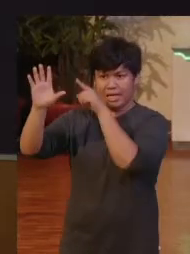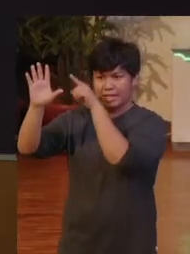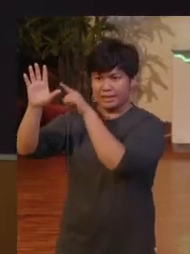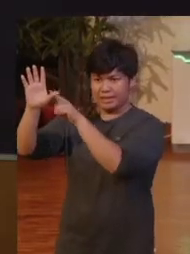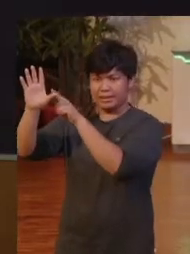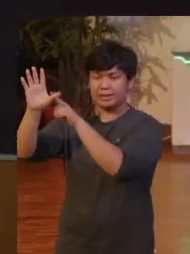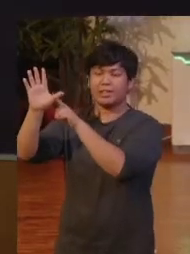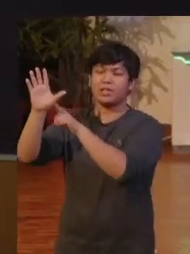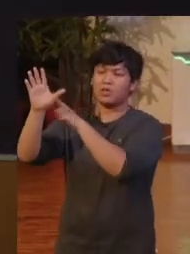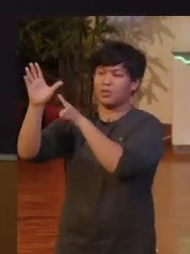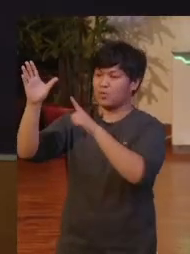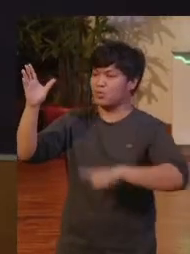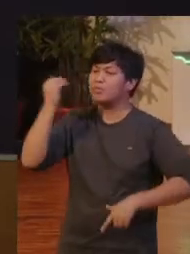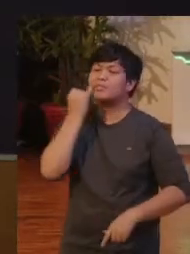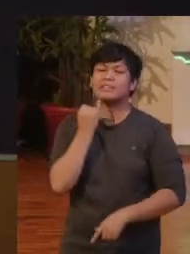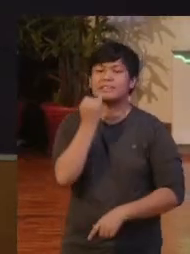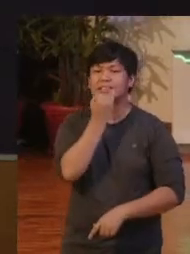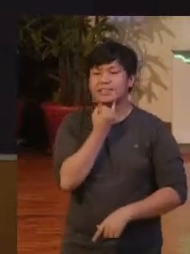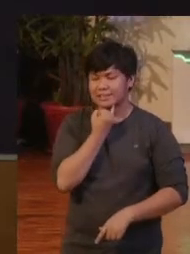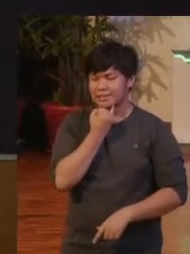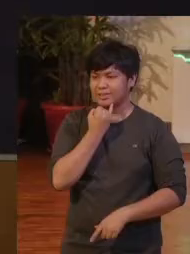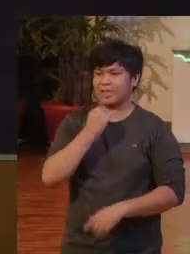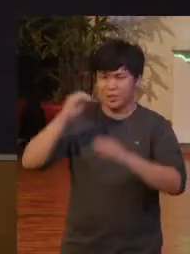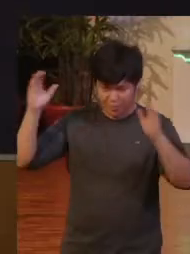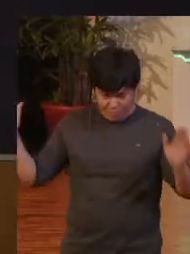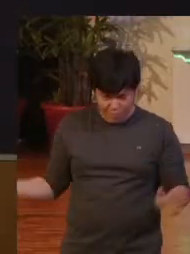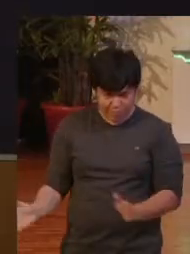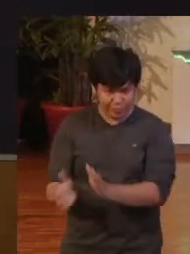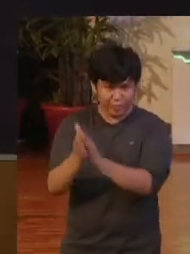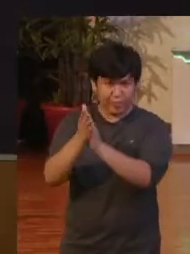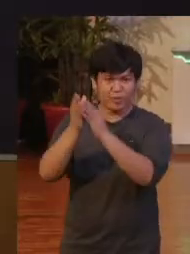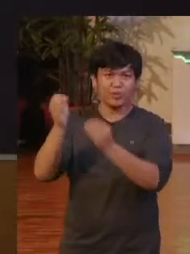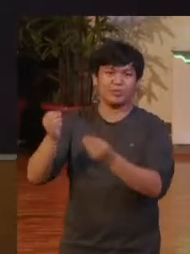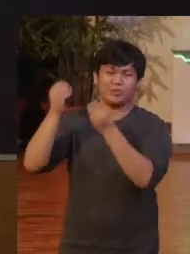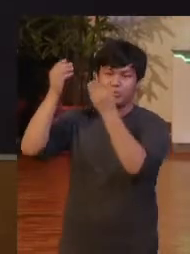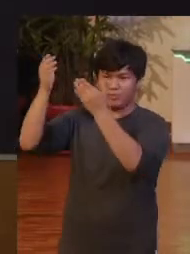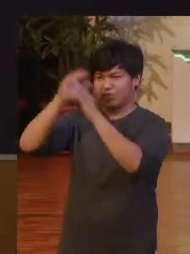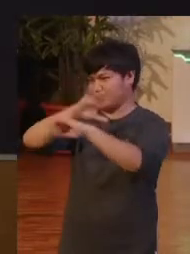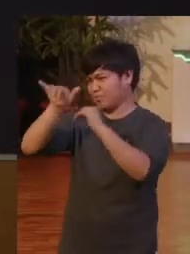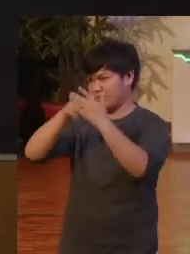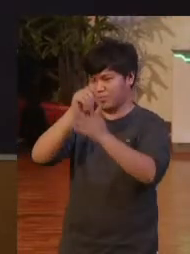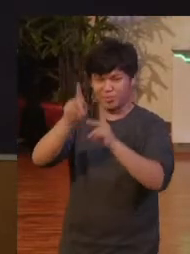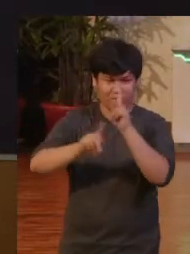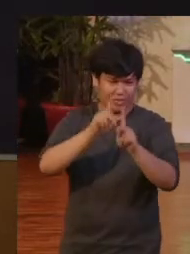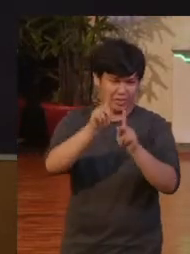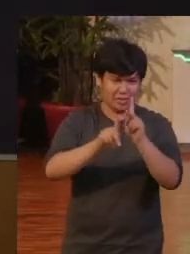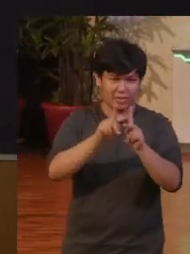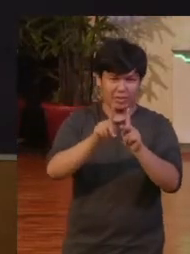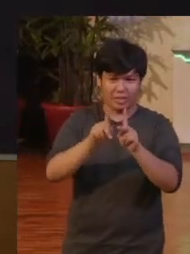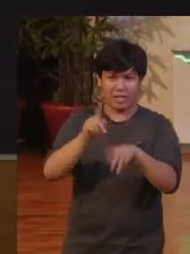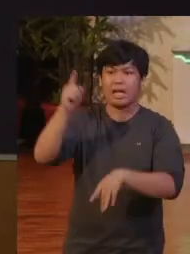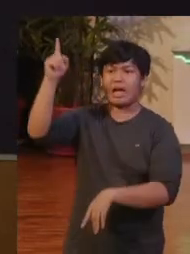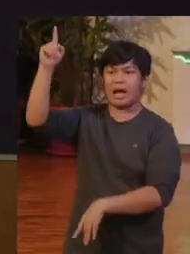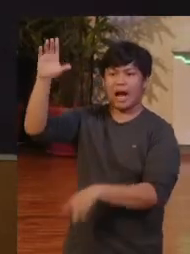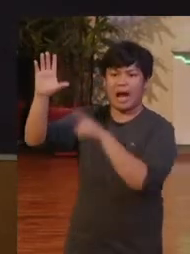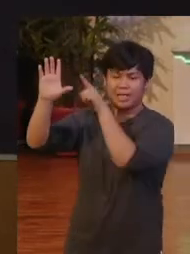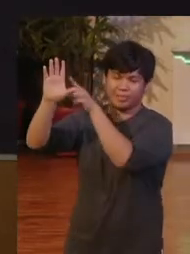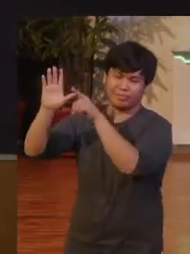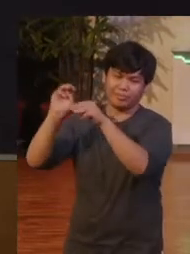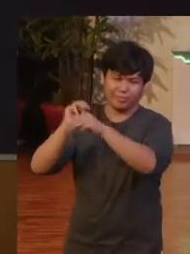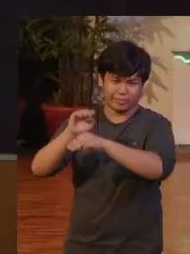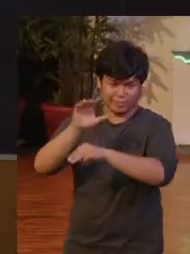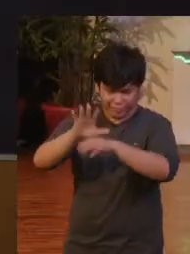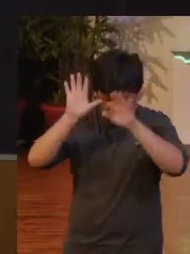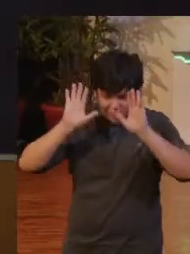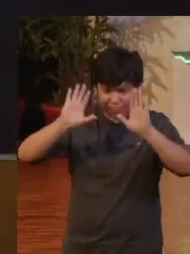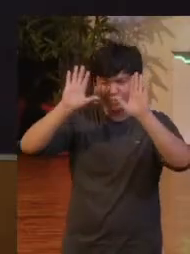ng Israel, purihin ang taong madla. Ang kahangahangang bagay, tanging siya ang may gawa.